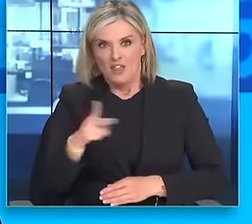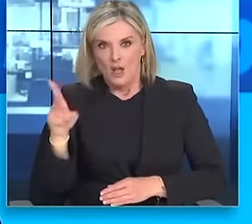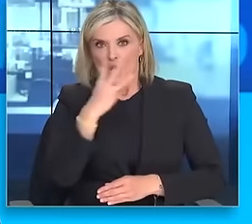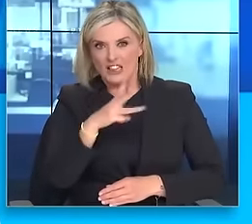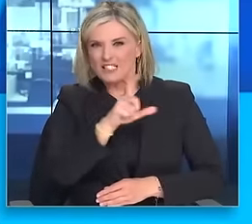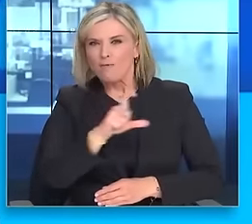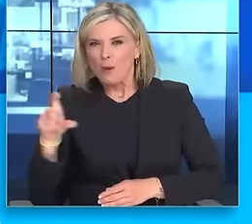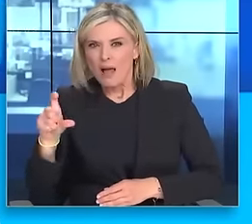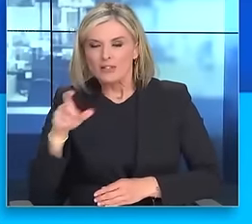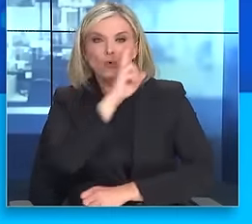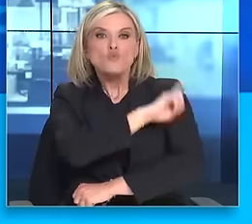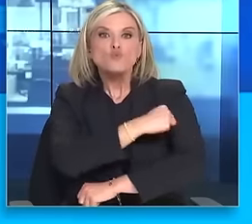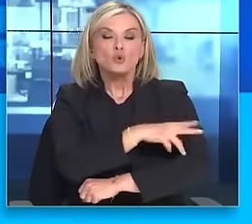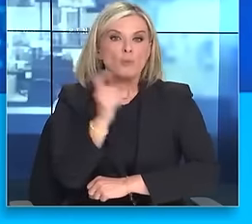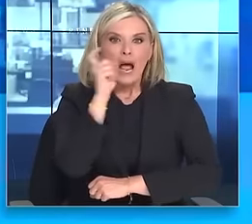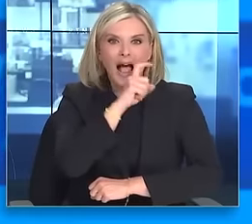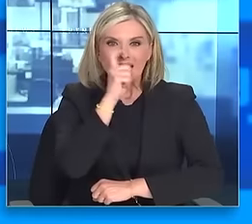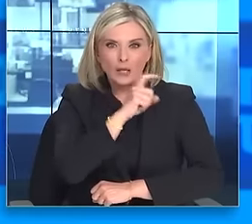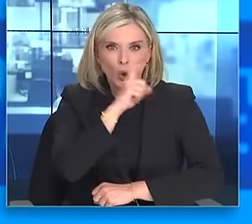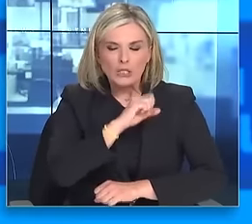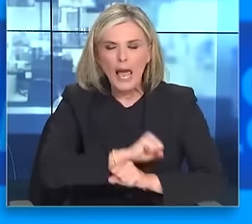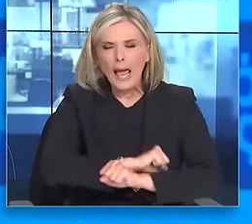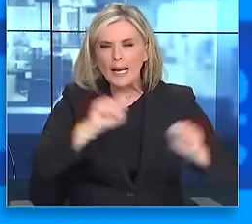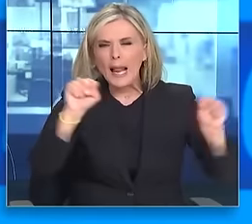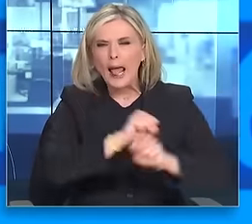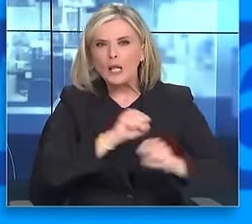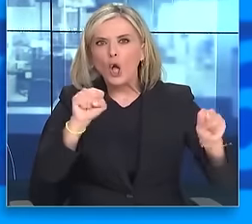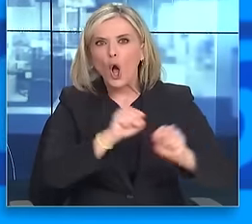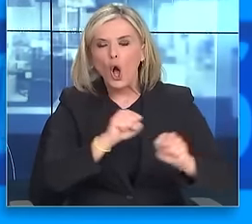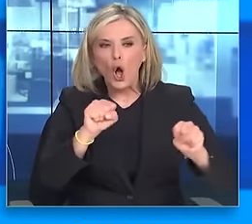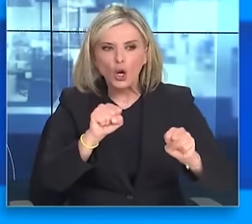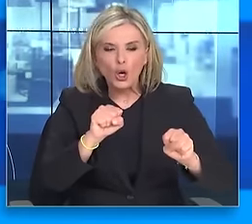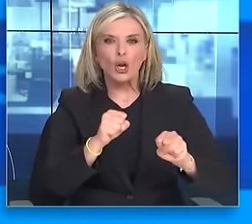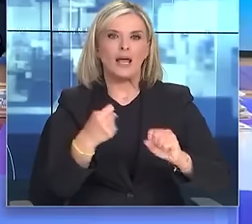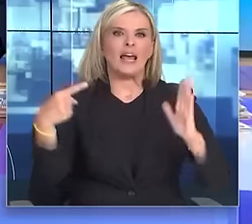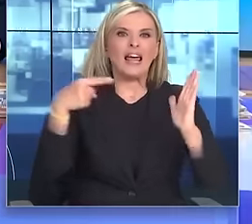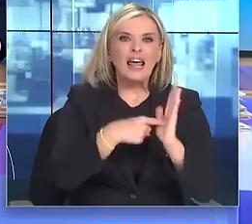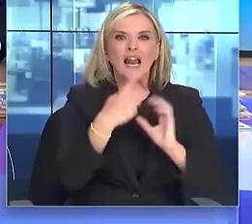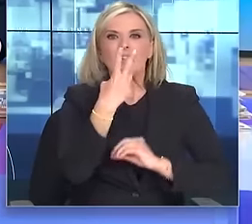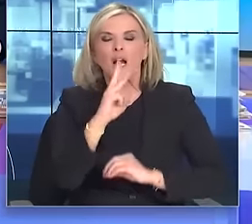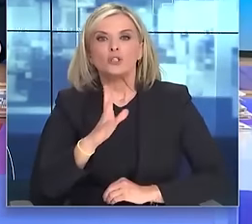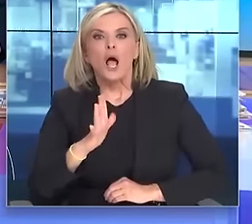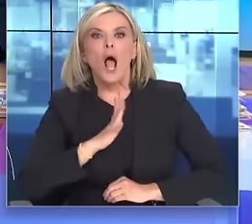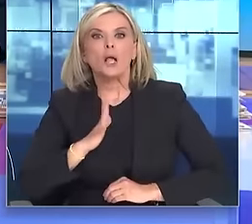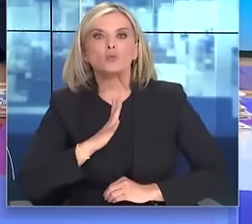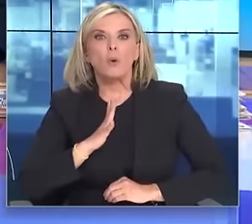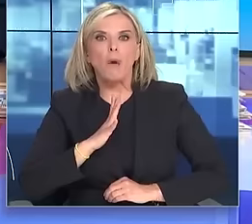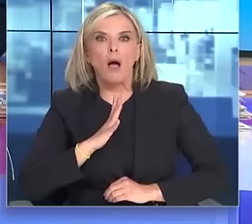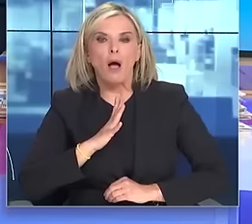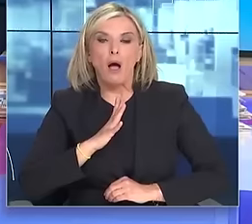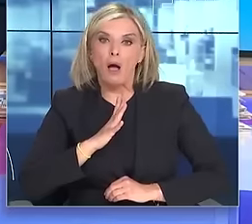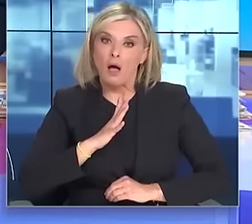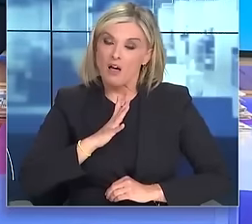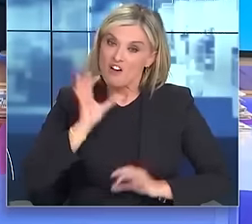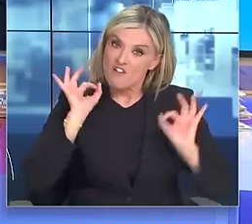άτομα. Ξεπέρασε το ρεκόρ, είχε τους περισσότερους ανθρώπους που μπήκαν, κατάφεραν οι άνθρωποι και διαχειρίστηκαν με πολύ κόπο όλη αυτή την ιστορία. Απ' την άλλη, υπάρχουν προβλήματα αντικειμενικά, υπάρχουν